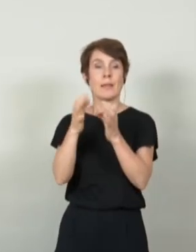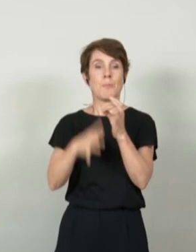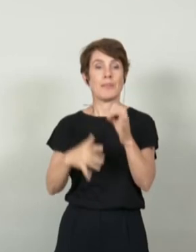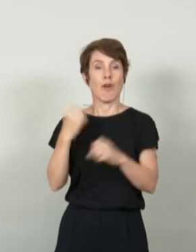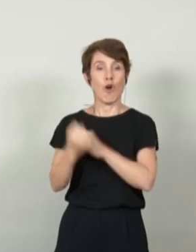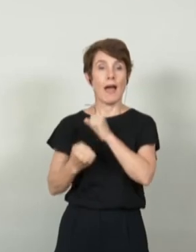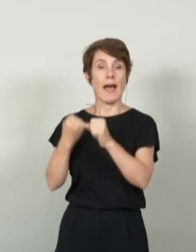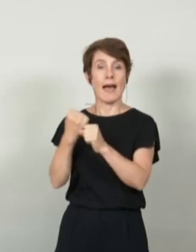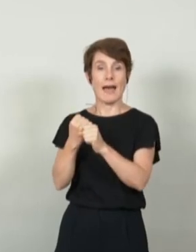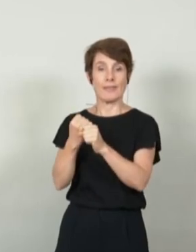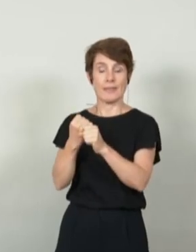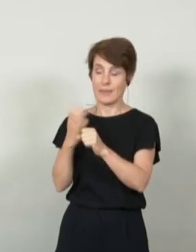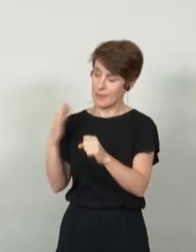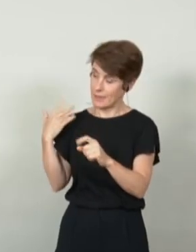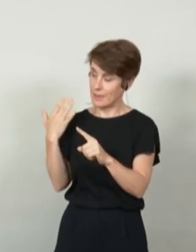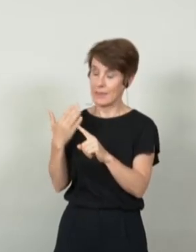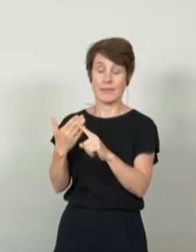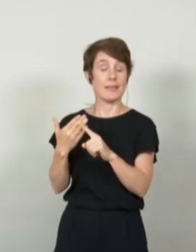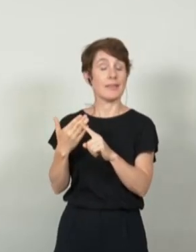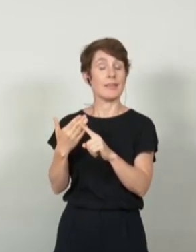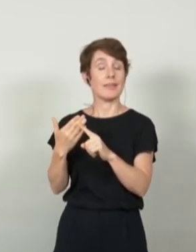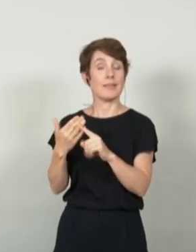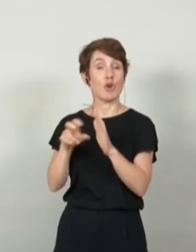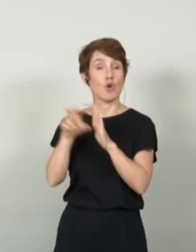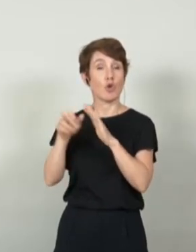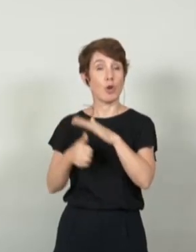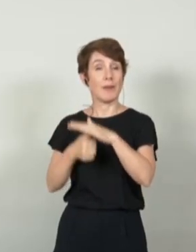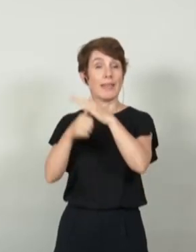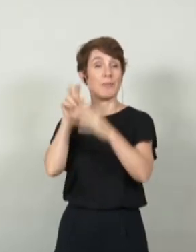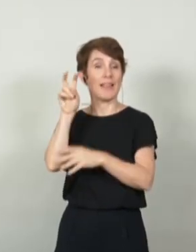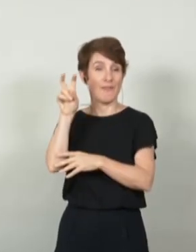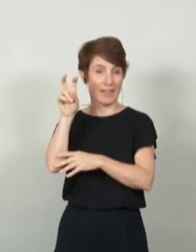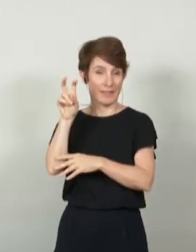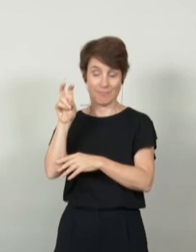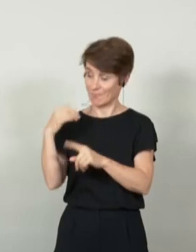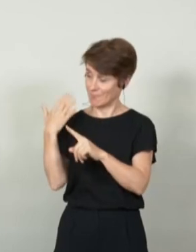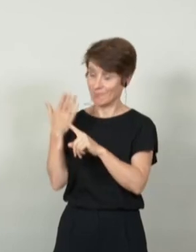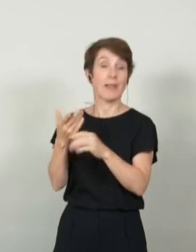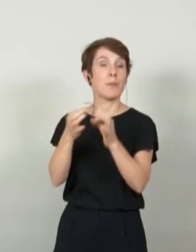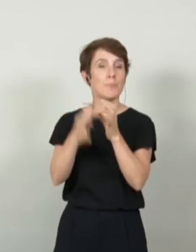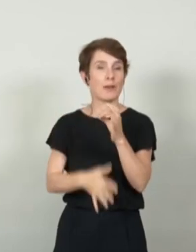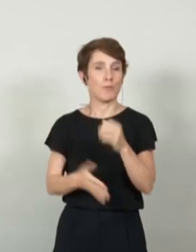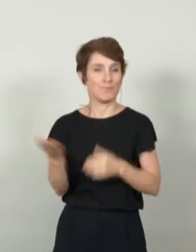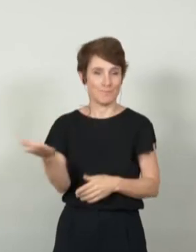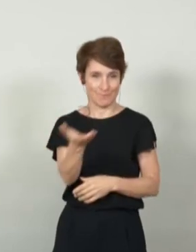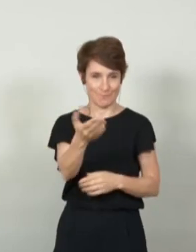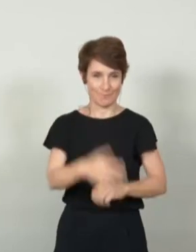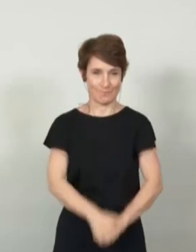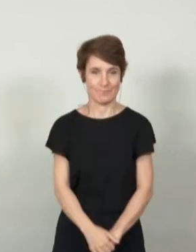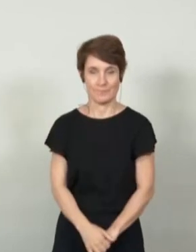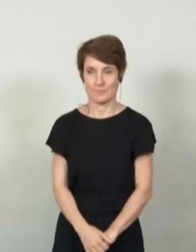le premier bilan de l'année capitale verte merci vous avez la parole